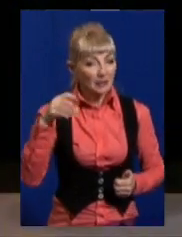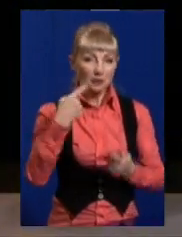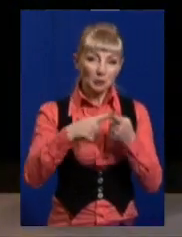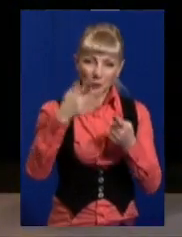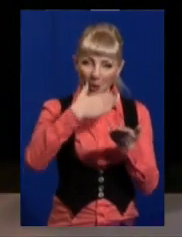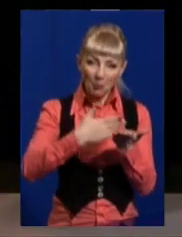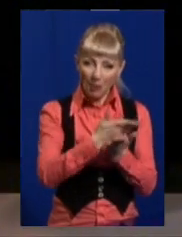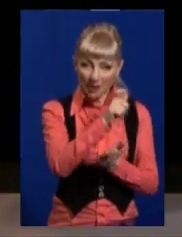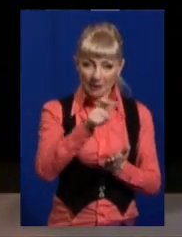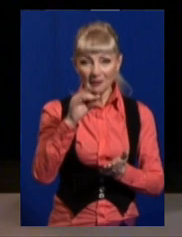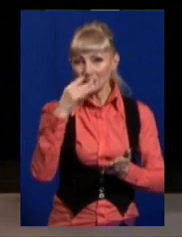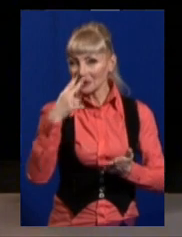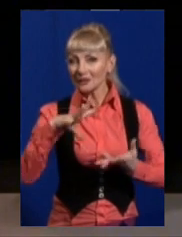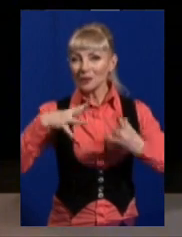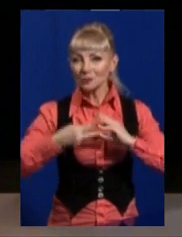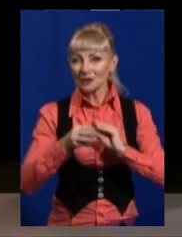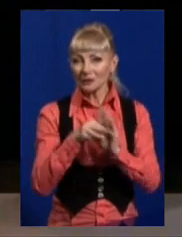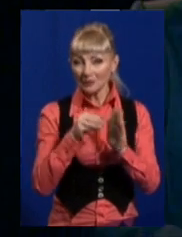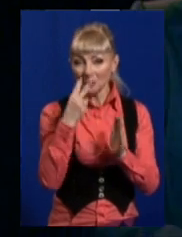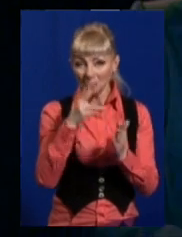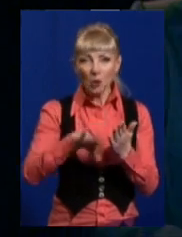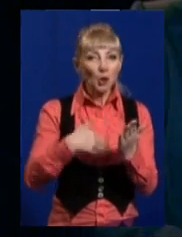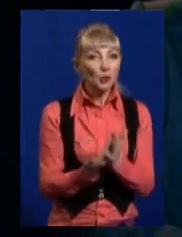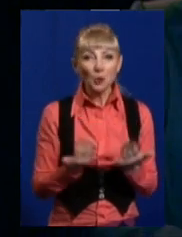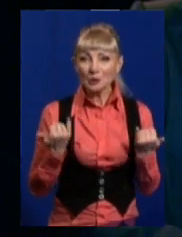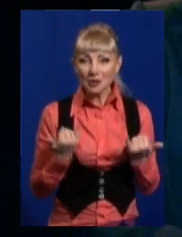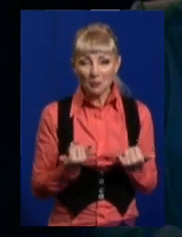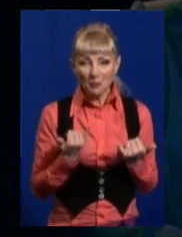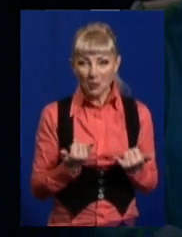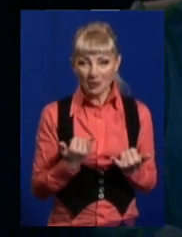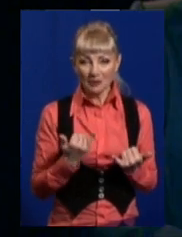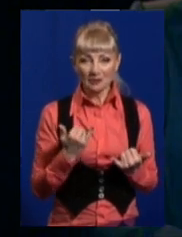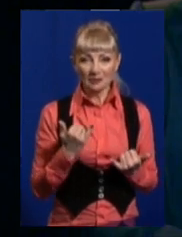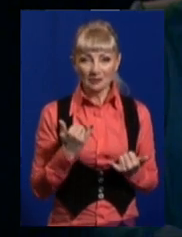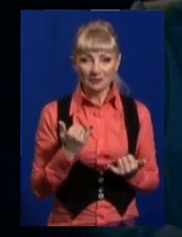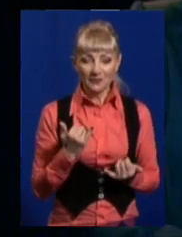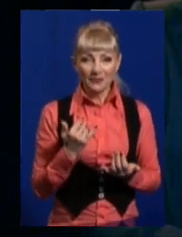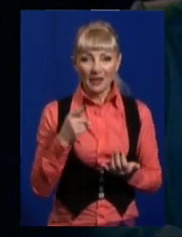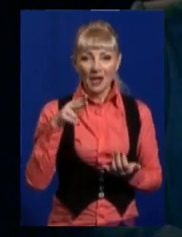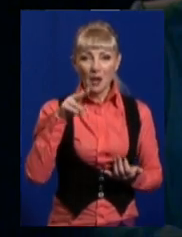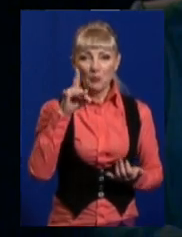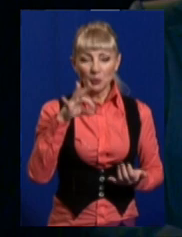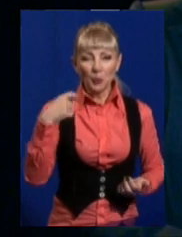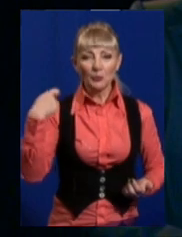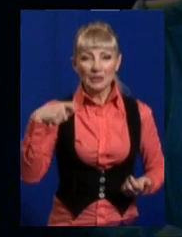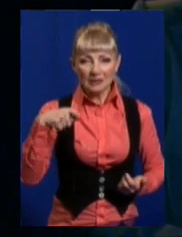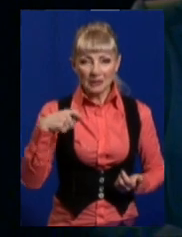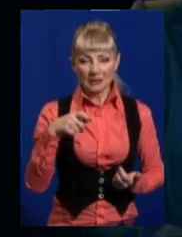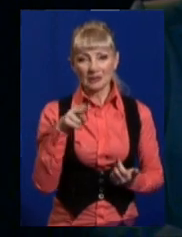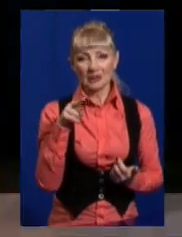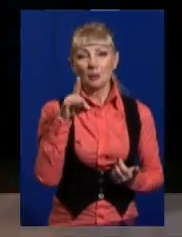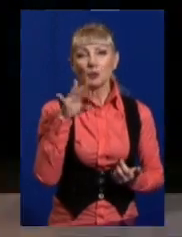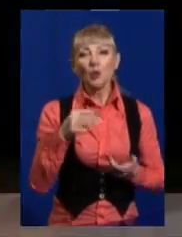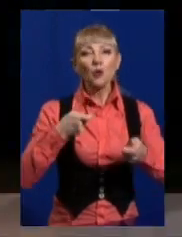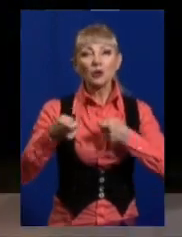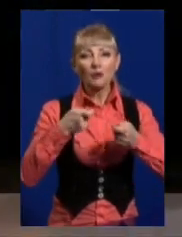результати виборів. І ми бачимо, що досі належність до пропрезидентської, провладної політичної